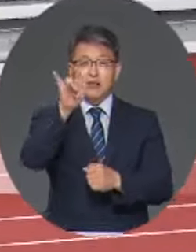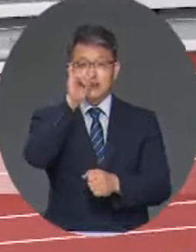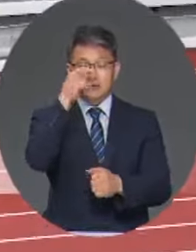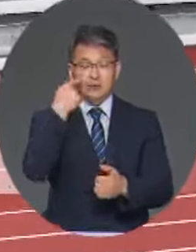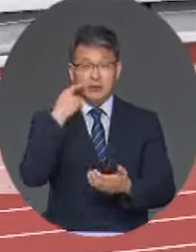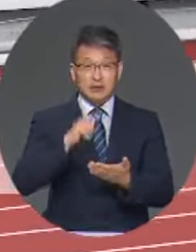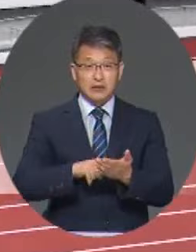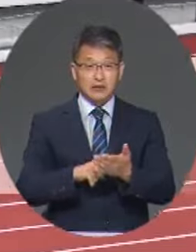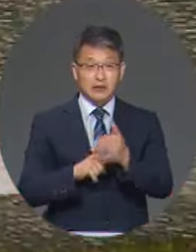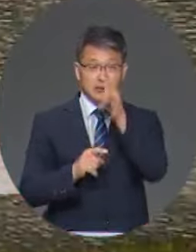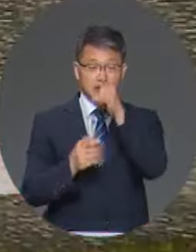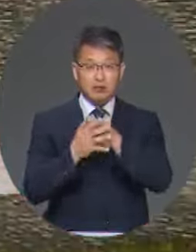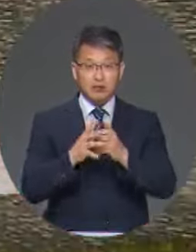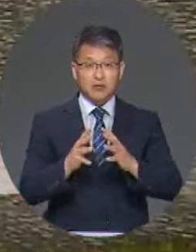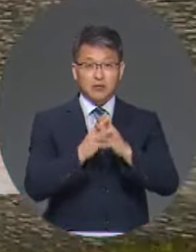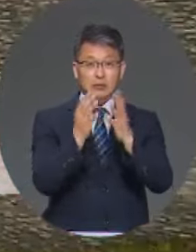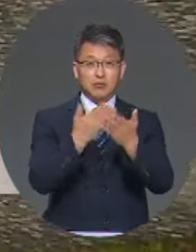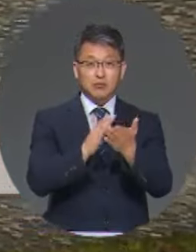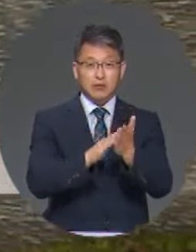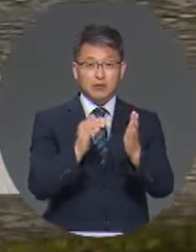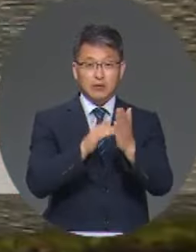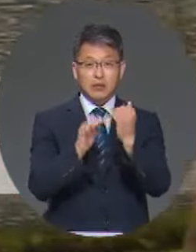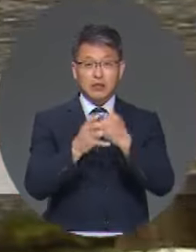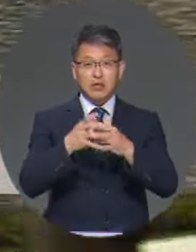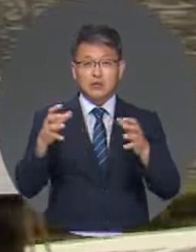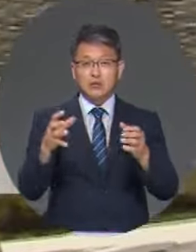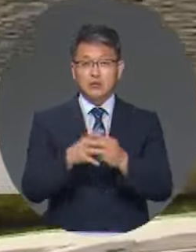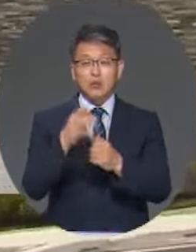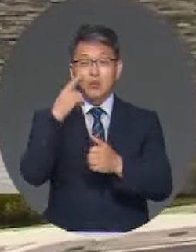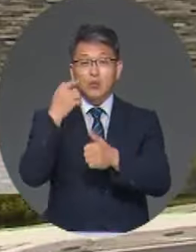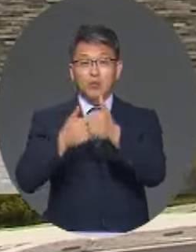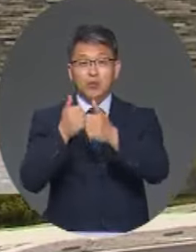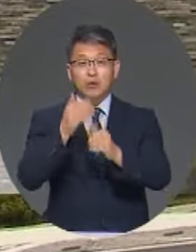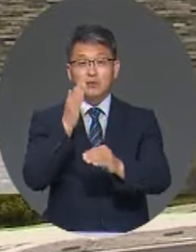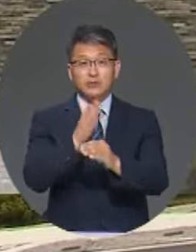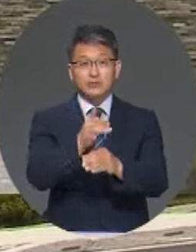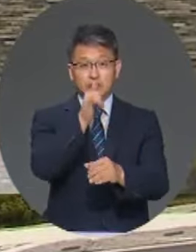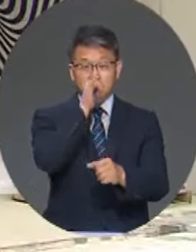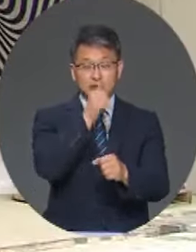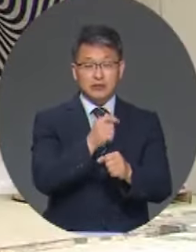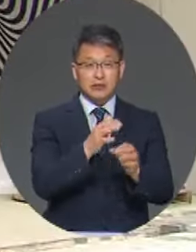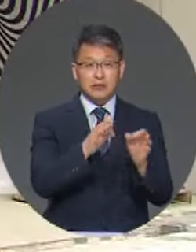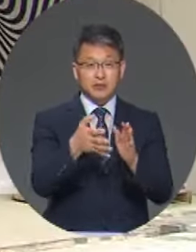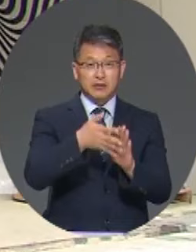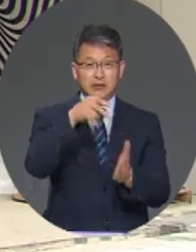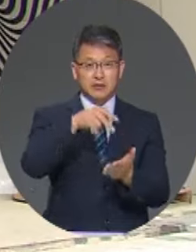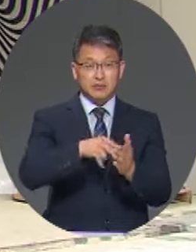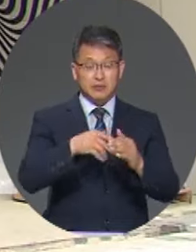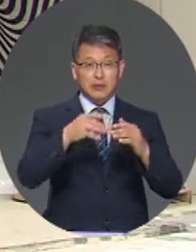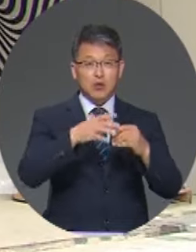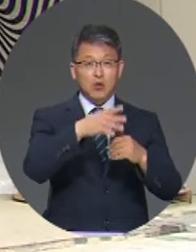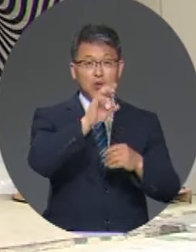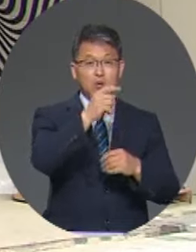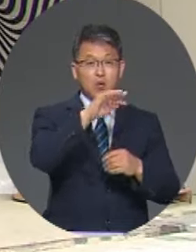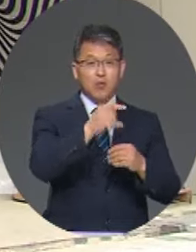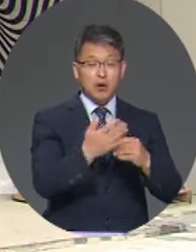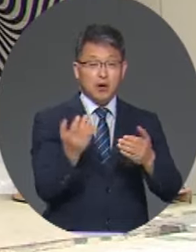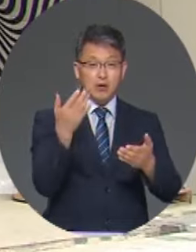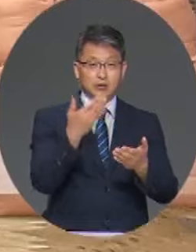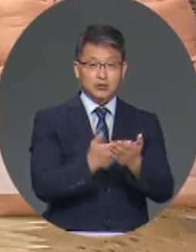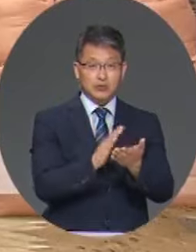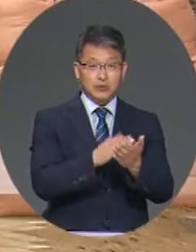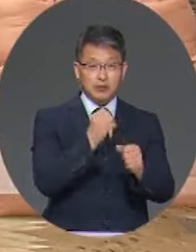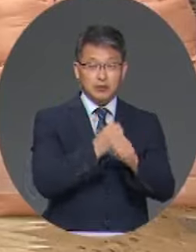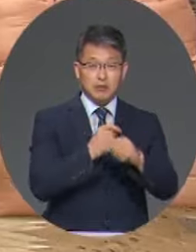발견했습니다 공사는 보안 작업과 함께 종합 시운전을 하고 있으며 김혜은 괴 옹벽 복구공사를